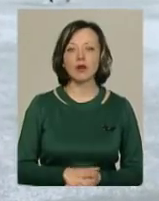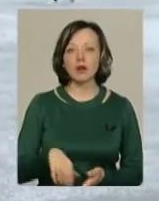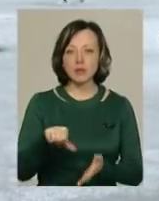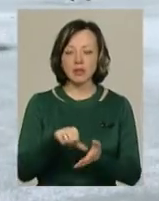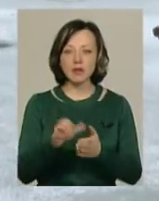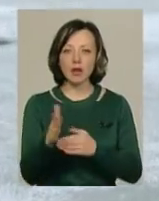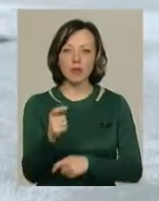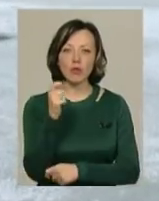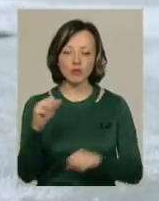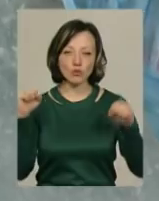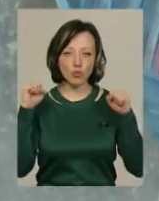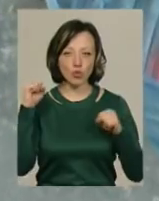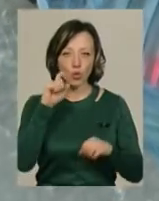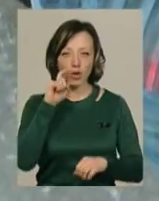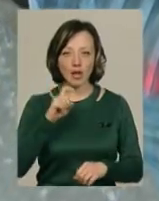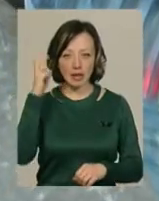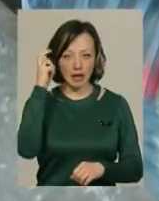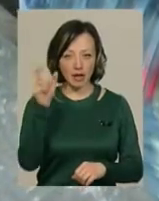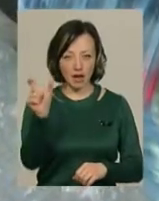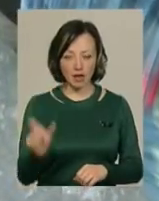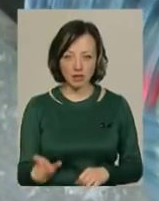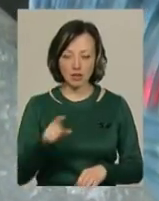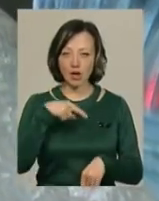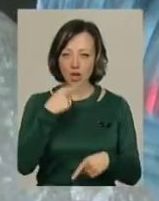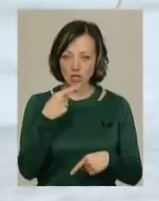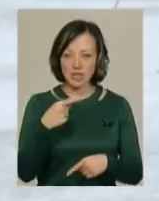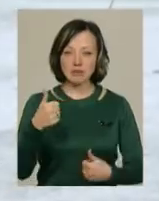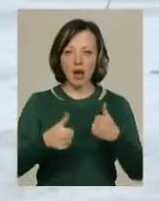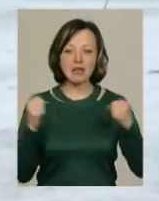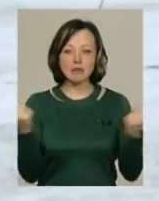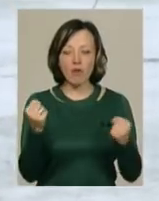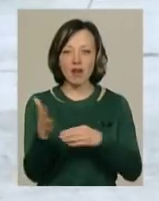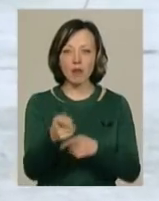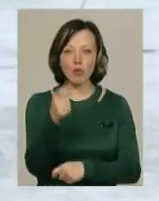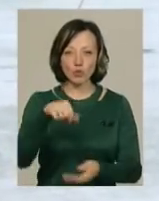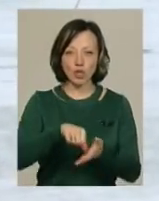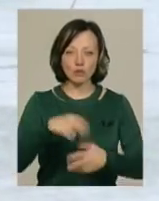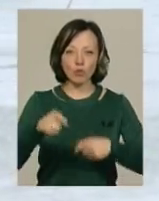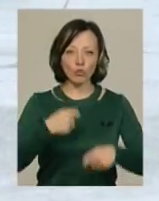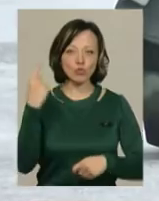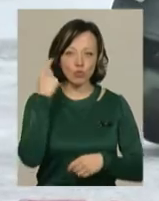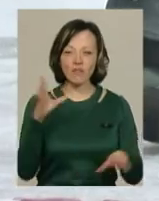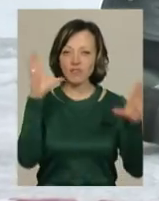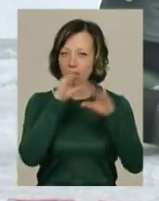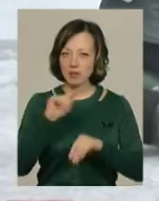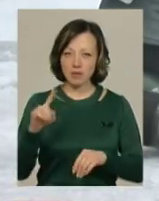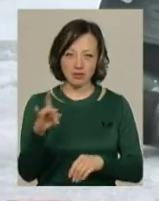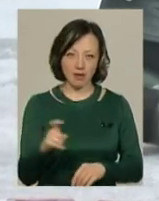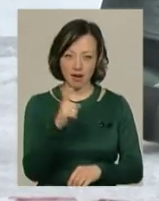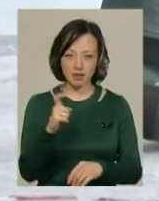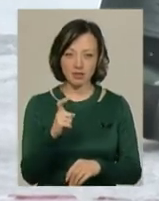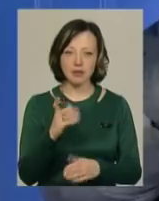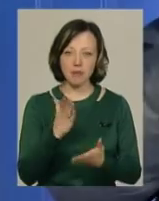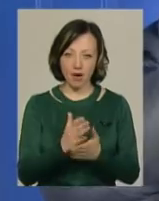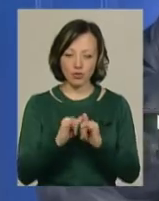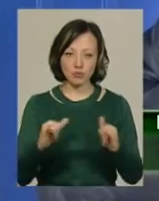риболовного спорту України киянин Іван Лисицин переконує, змагання з зимової риболовлі серед учасників з порушеннями слуху вдалися з першого разу і мають